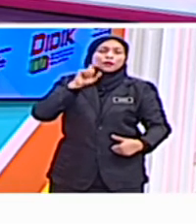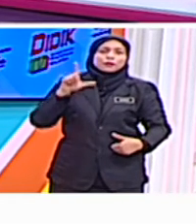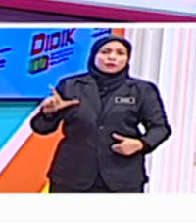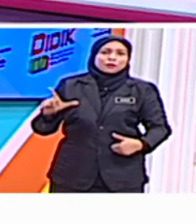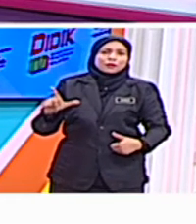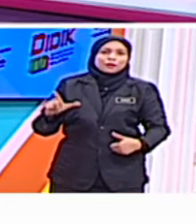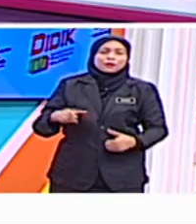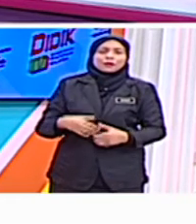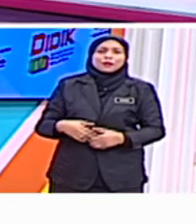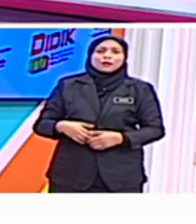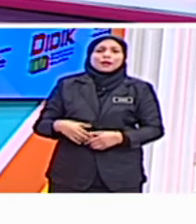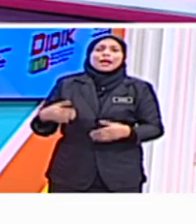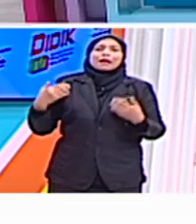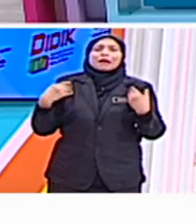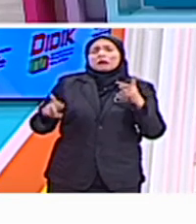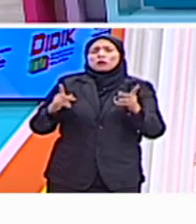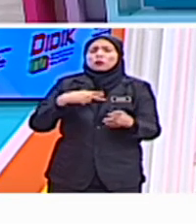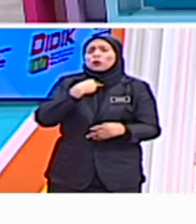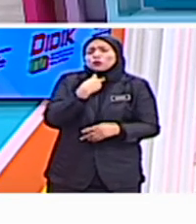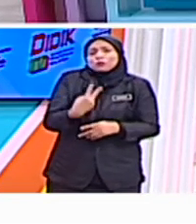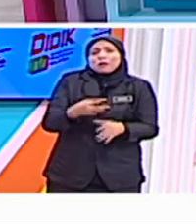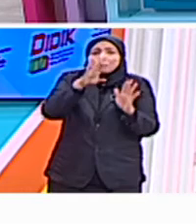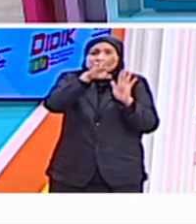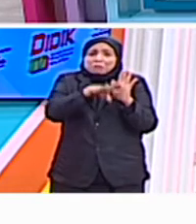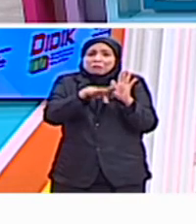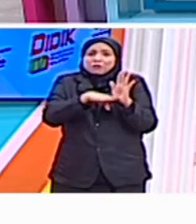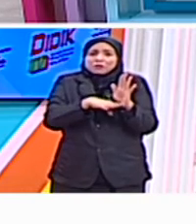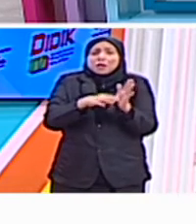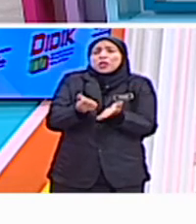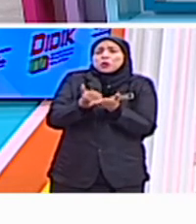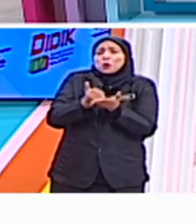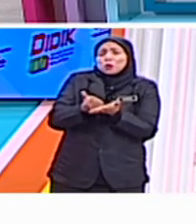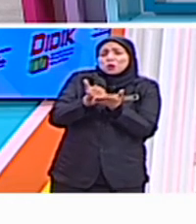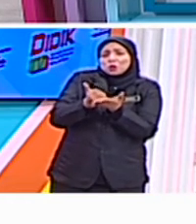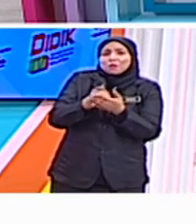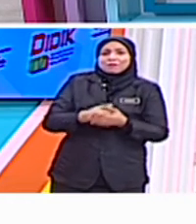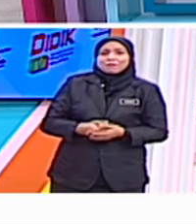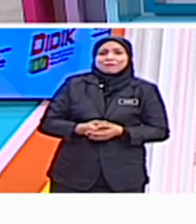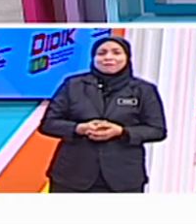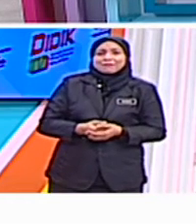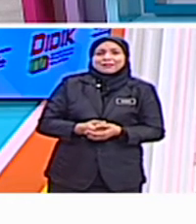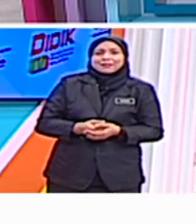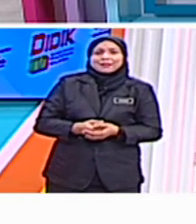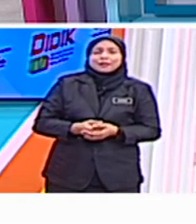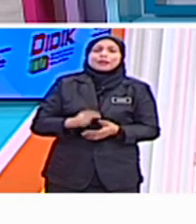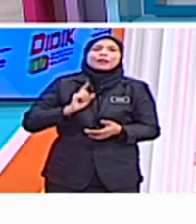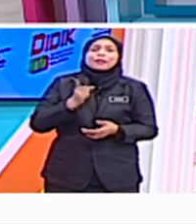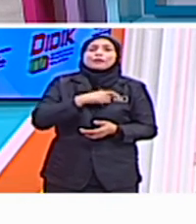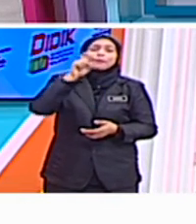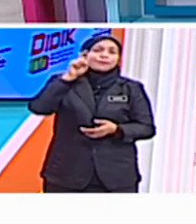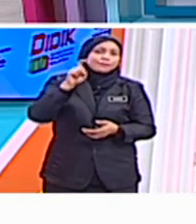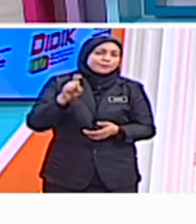pula suara tak apa-apa dengar. Tolong. Tak apa-apa kan. Nak lembut sangat suara. Macam tadilah kan? Hafizuddin. Ya, cikgu. Okay. Kita